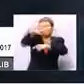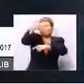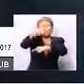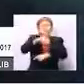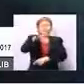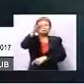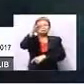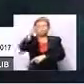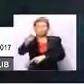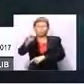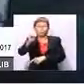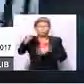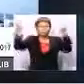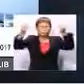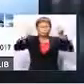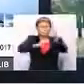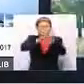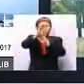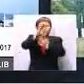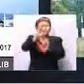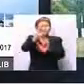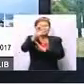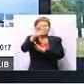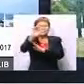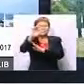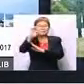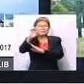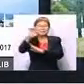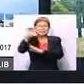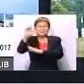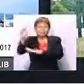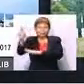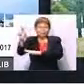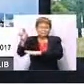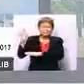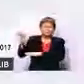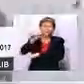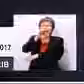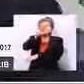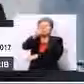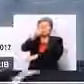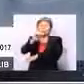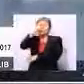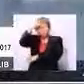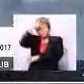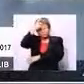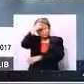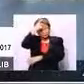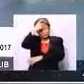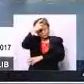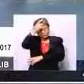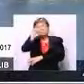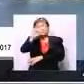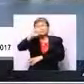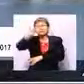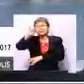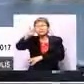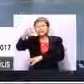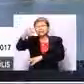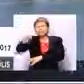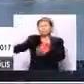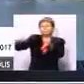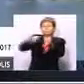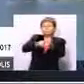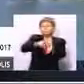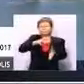Ketua Pegawai Eksekutif Majlis Pembangunan Wilayah Ekonomi Pantai Timur ECERTC Datuk Seri Jebasingham Isaac John dalam satu